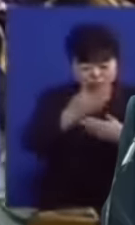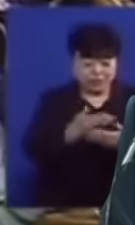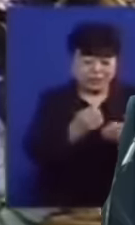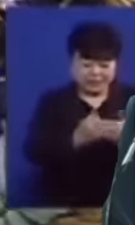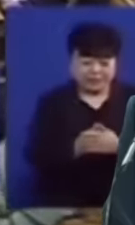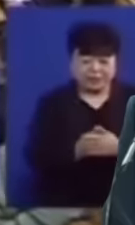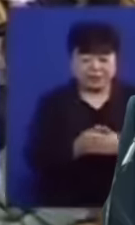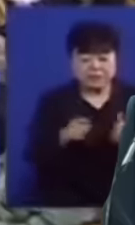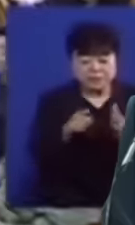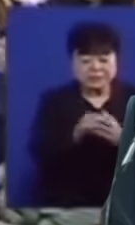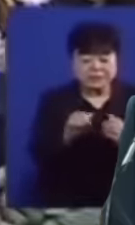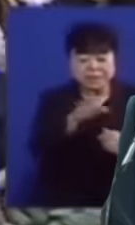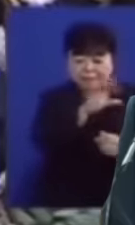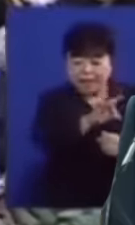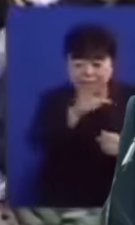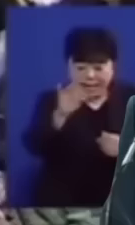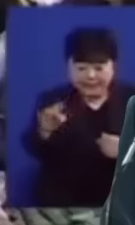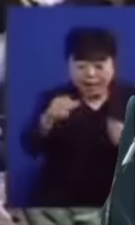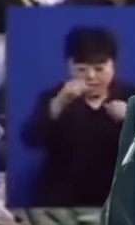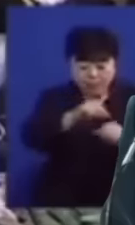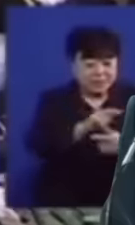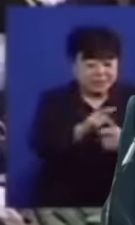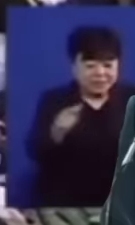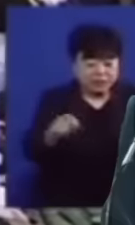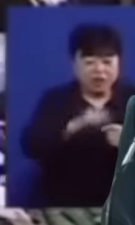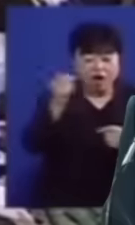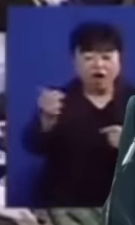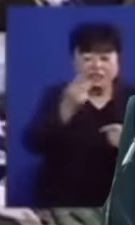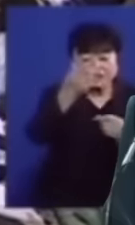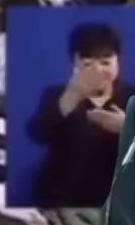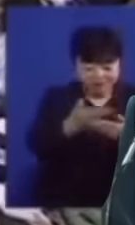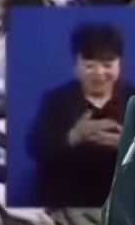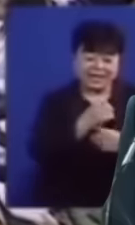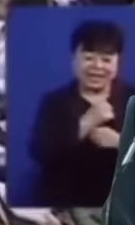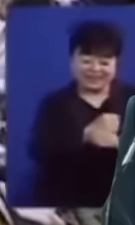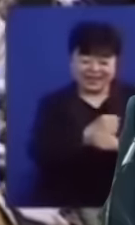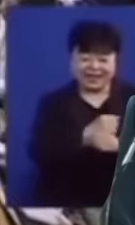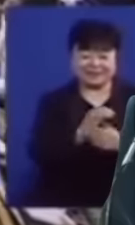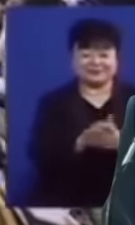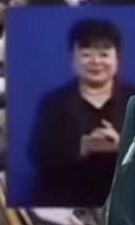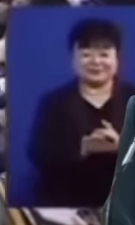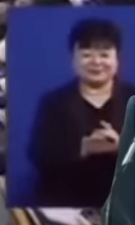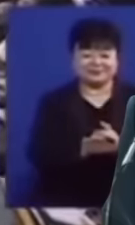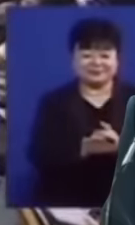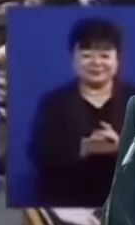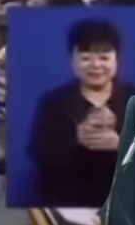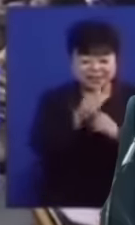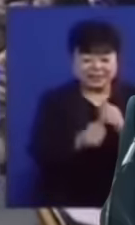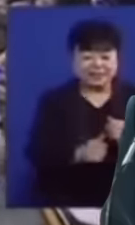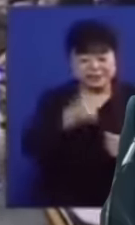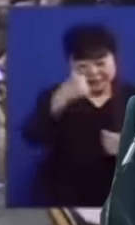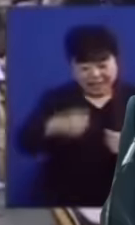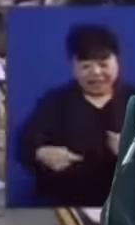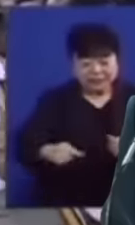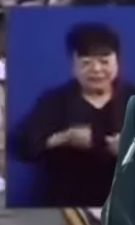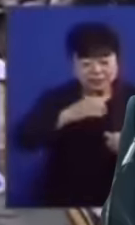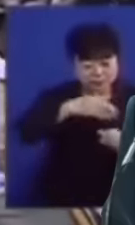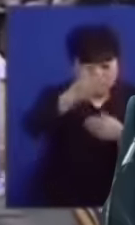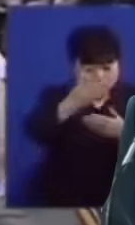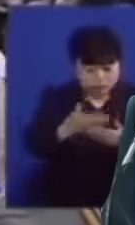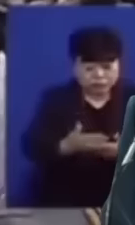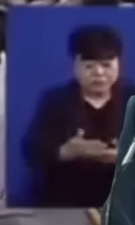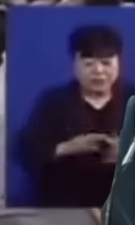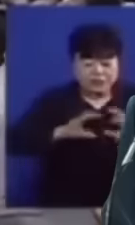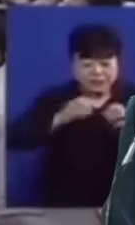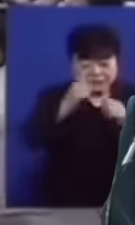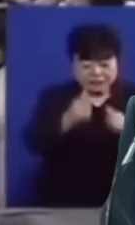주셨으니 이는 그를 믿는 자마다 멸망하지 않고 영생을 얻게 하려 하십니다. 하나님이 그 아들을 세상에 보내신 것은